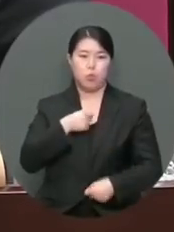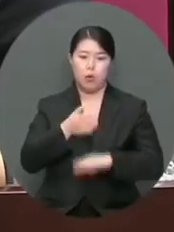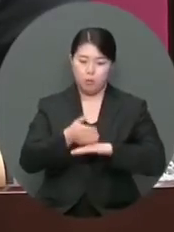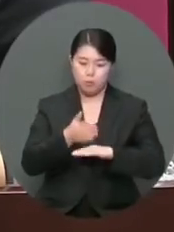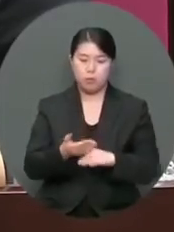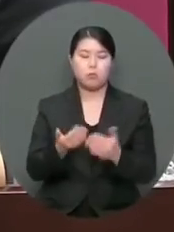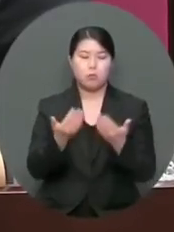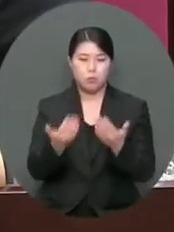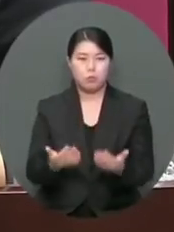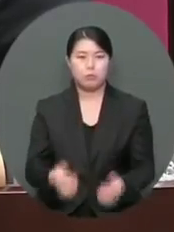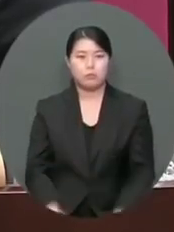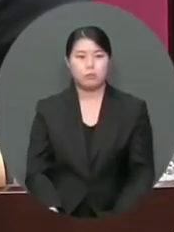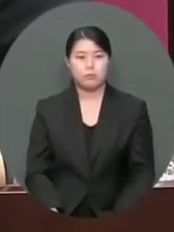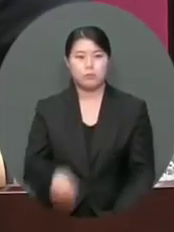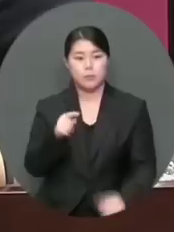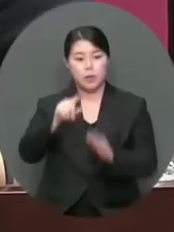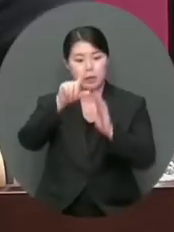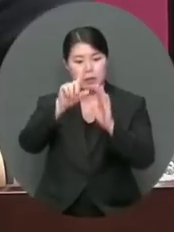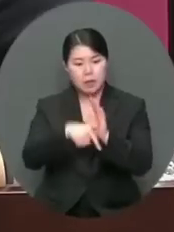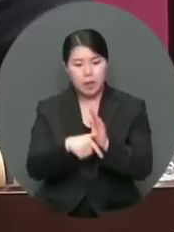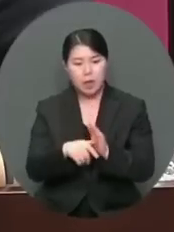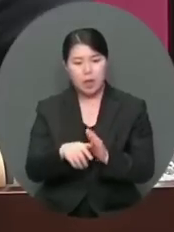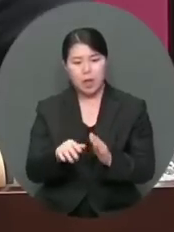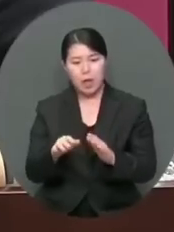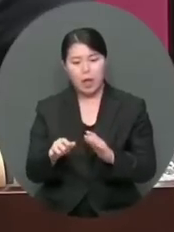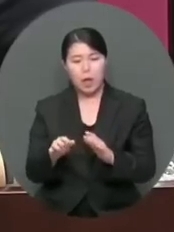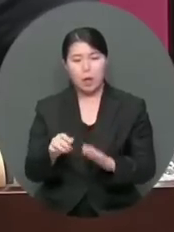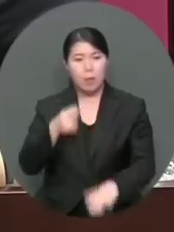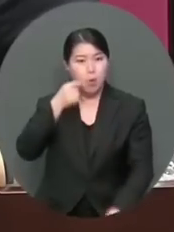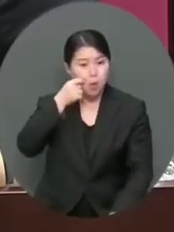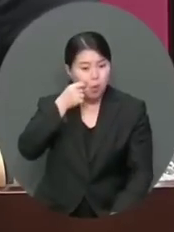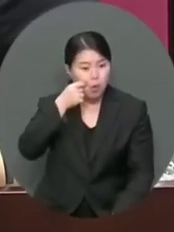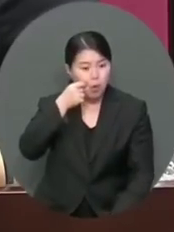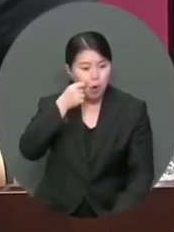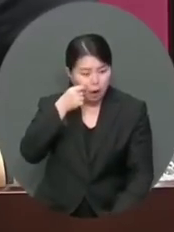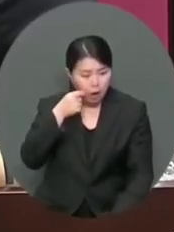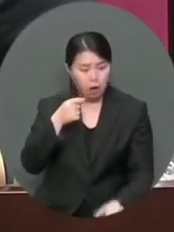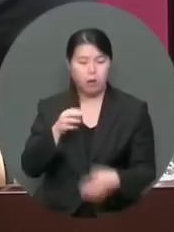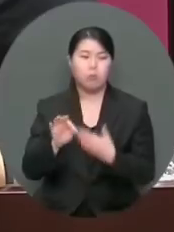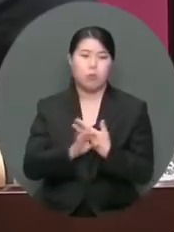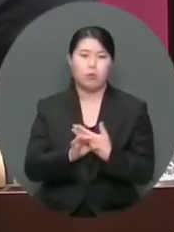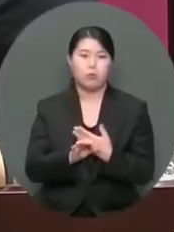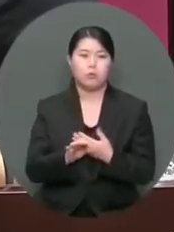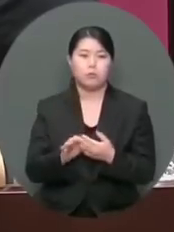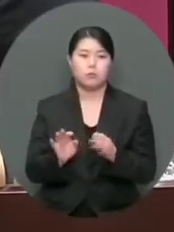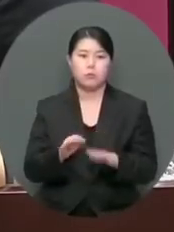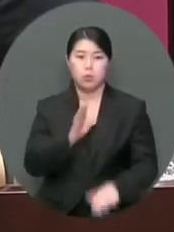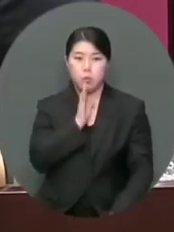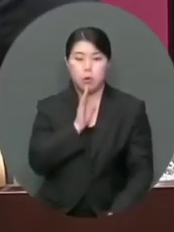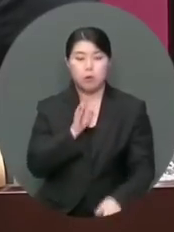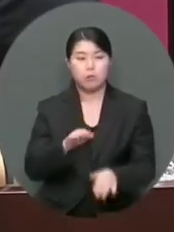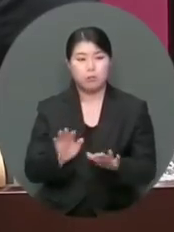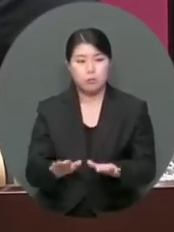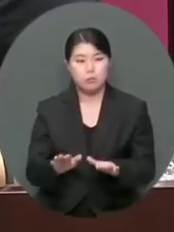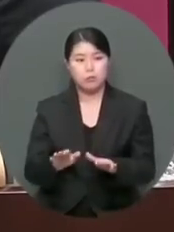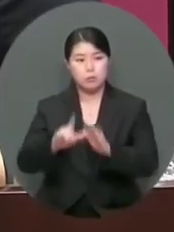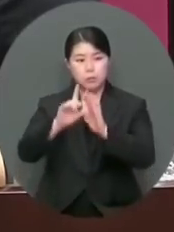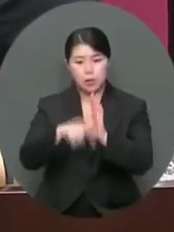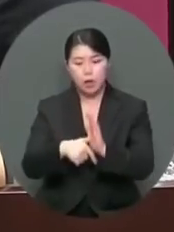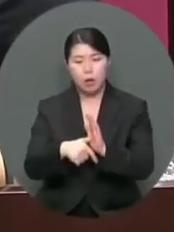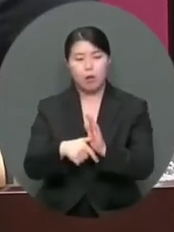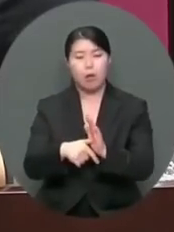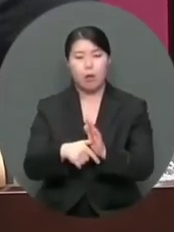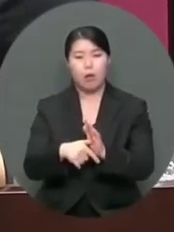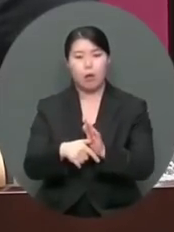감사하게 생각하고 그때 그렇게 하지 않으셨으면 우리가 과연 이런 시기에